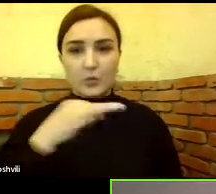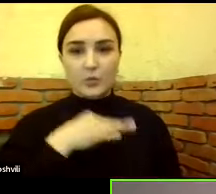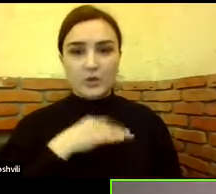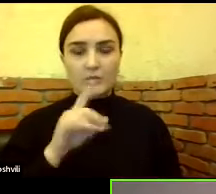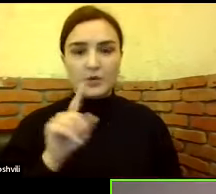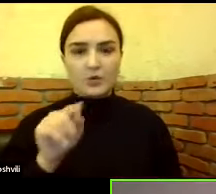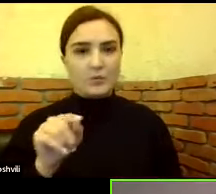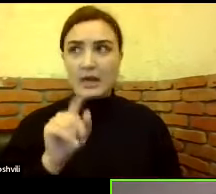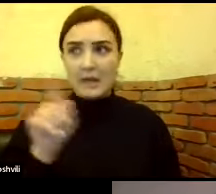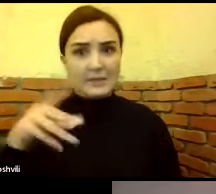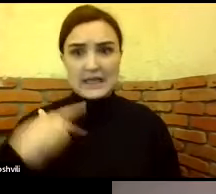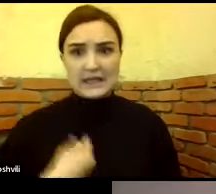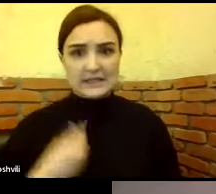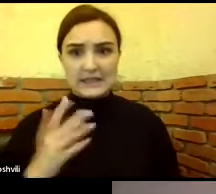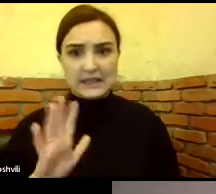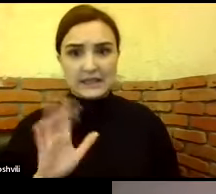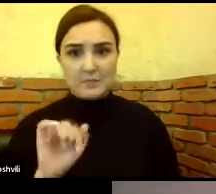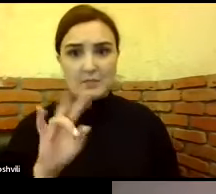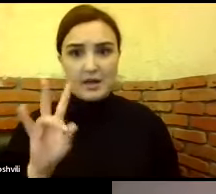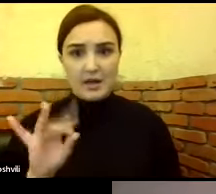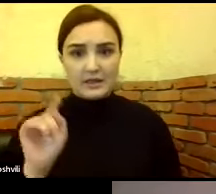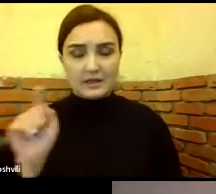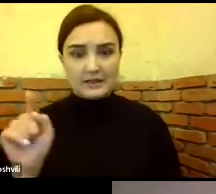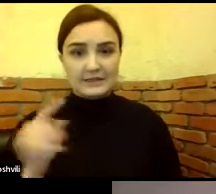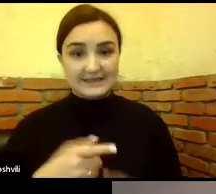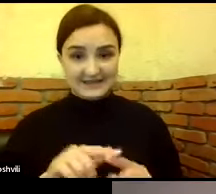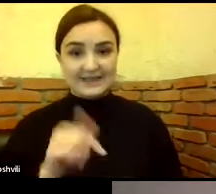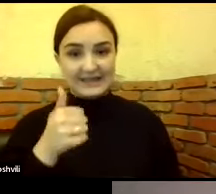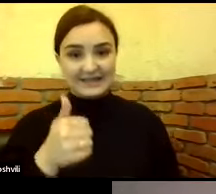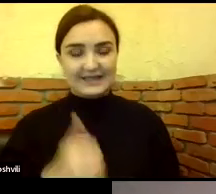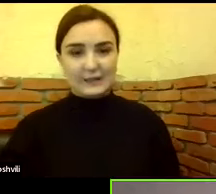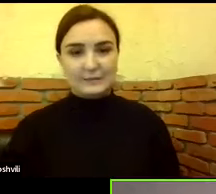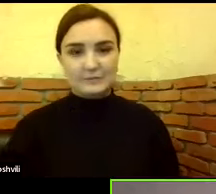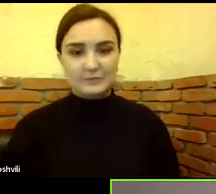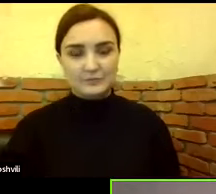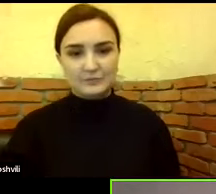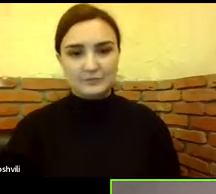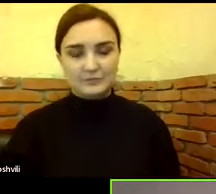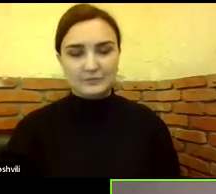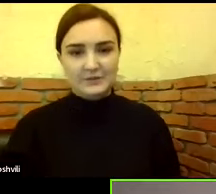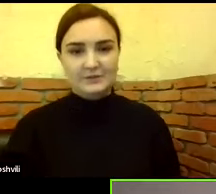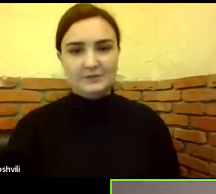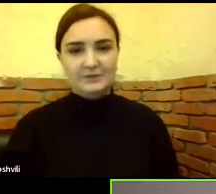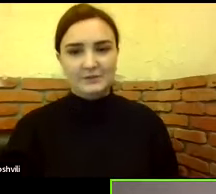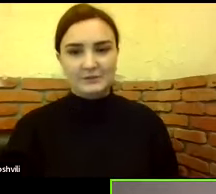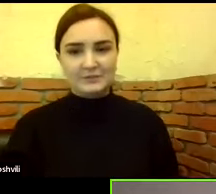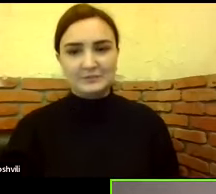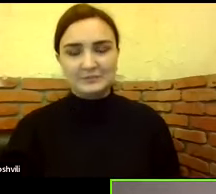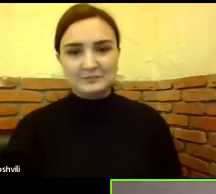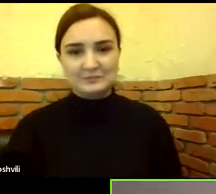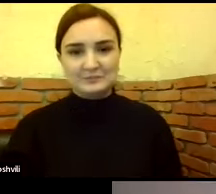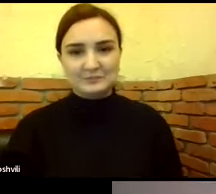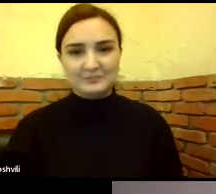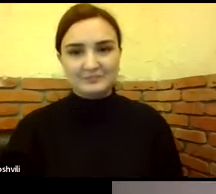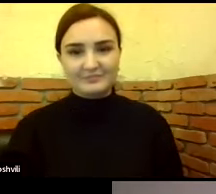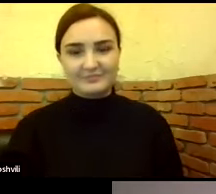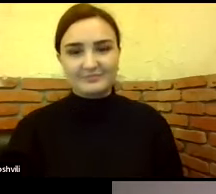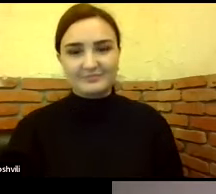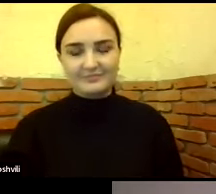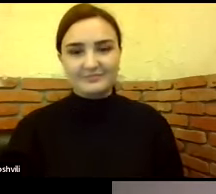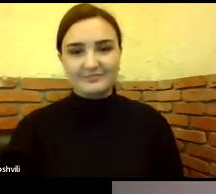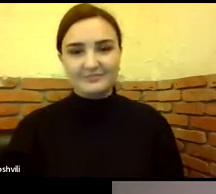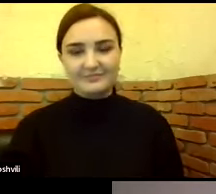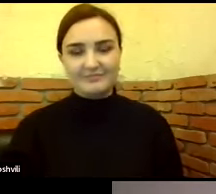არეწინება? კი, ეგ ძალიან კარგი ამბავია და რაღაც ბავშვური სიტყვეთი ამასო გულწრფელად რა გითხრა მაშინ.